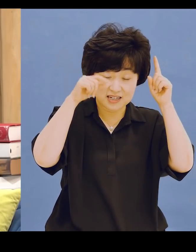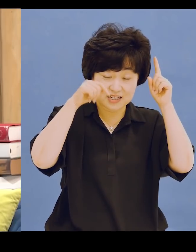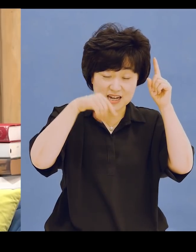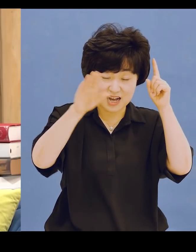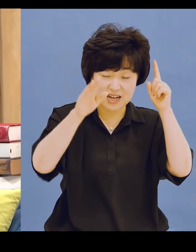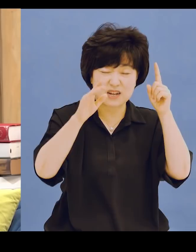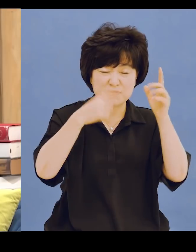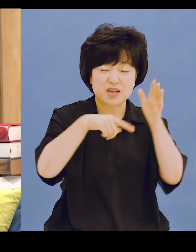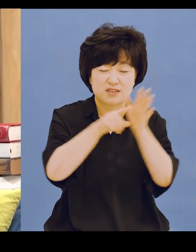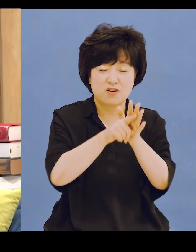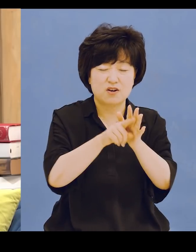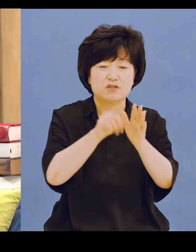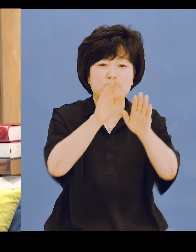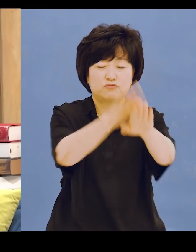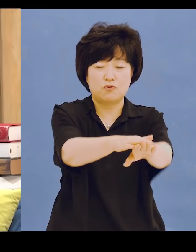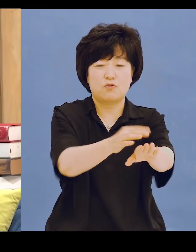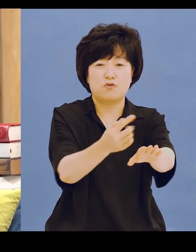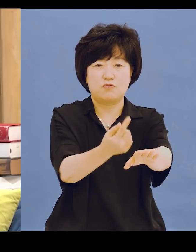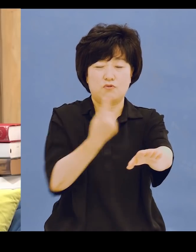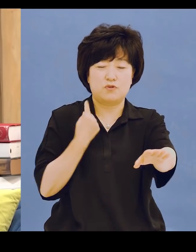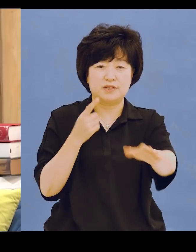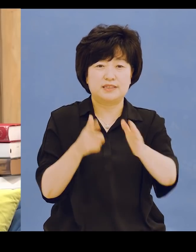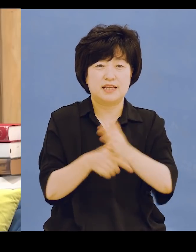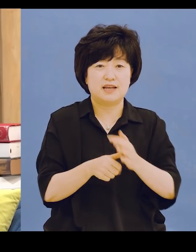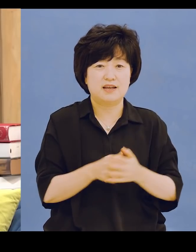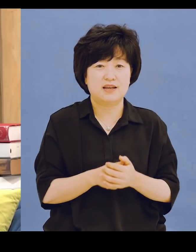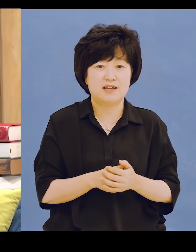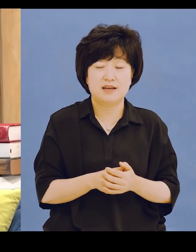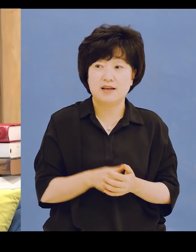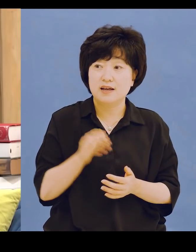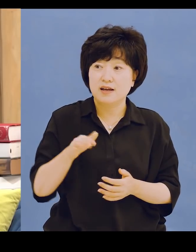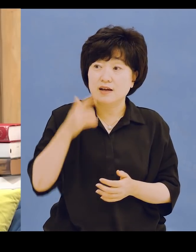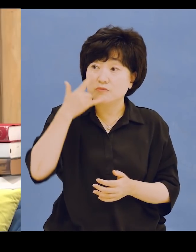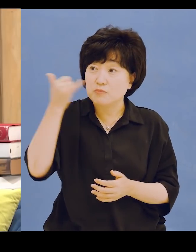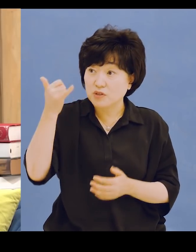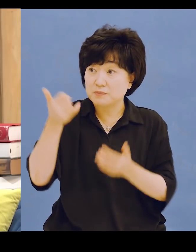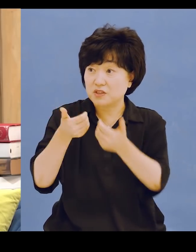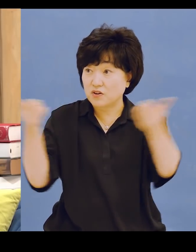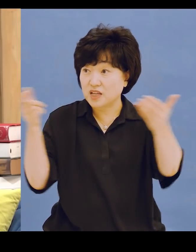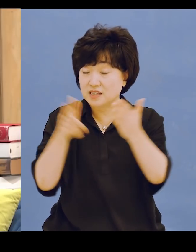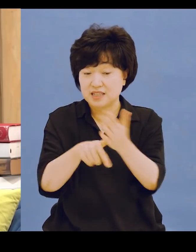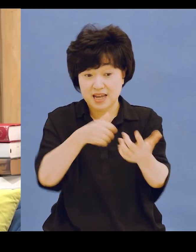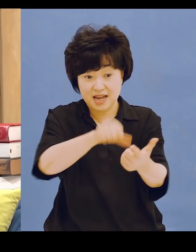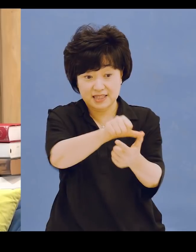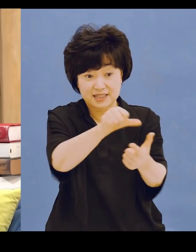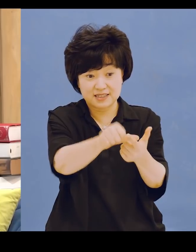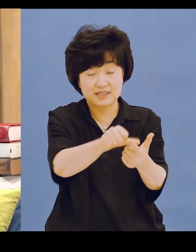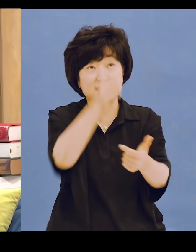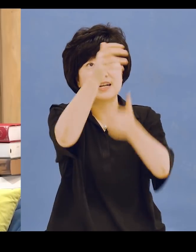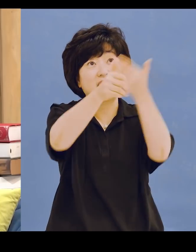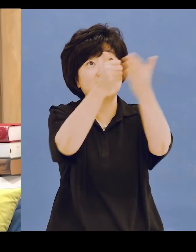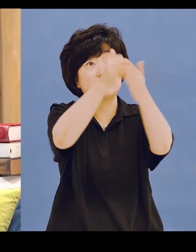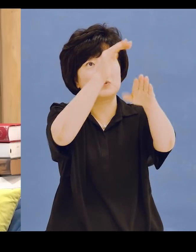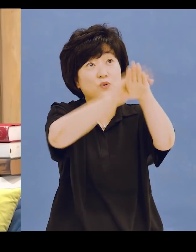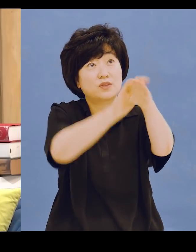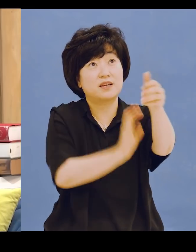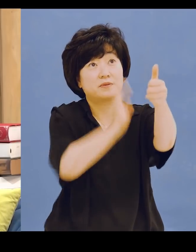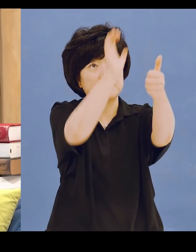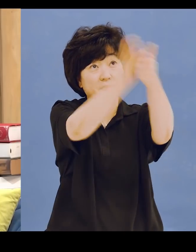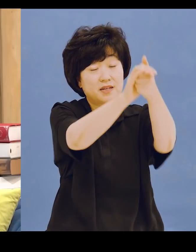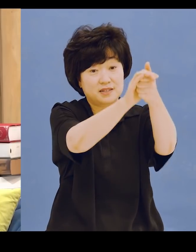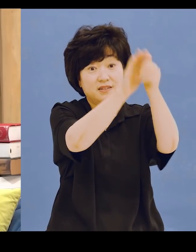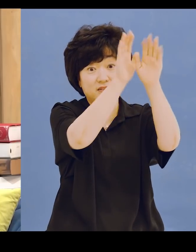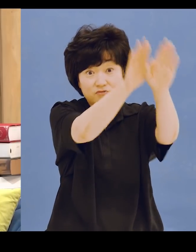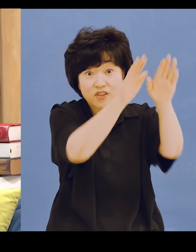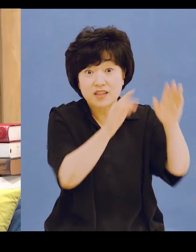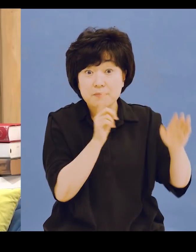왔는데 아버지가 떠나실 때 우리를 하나님 아버지 손에 의탁하였다라고 하셨는데 우리도 아버지를